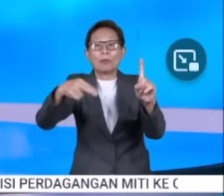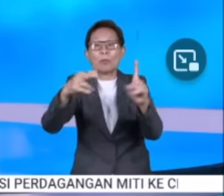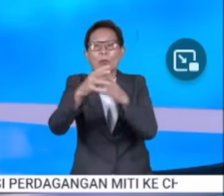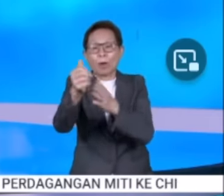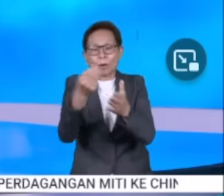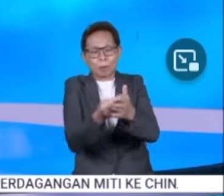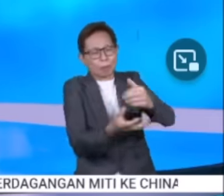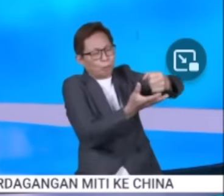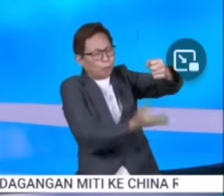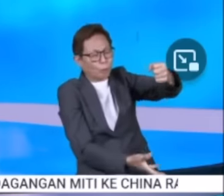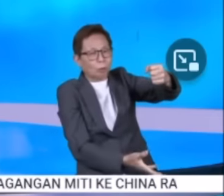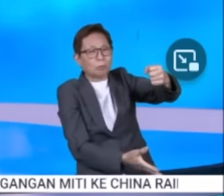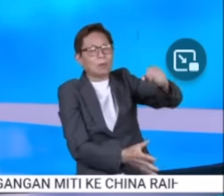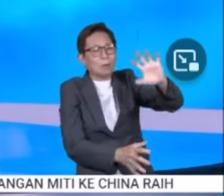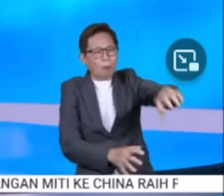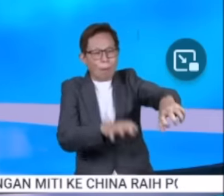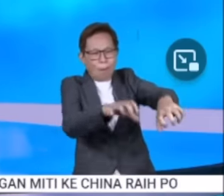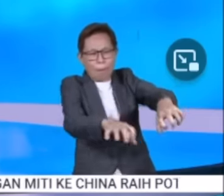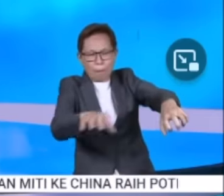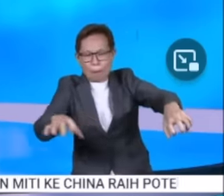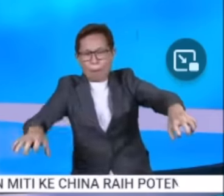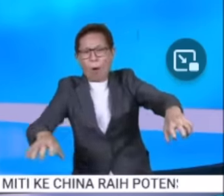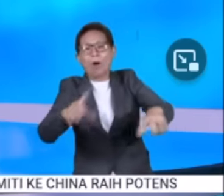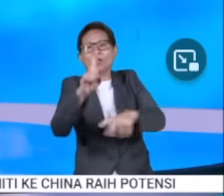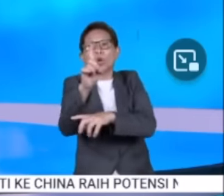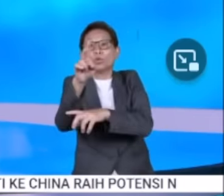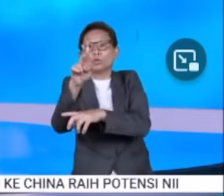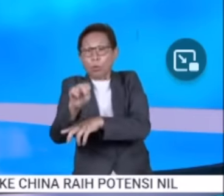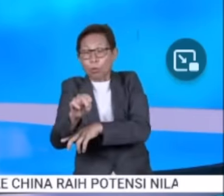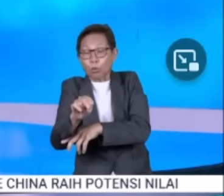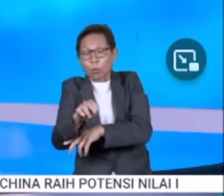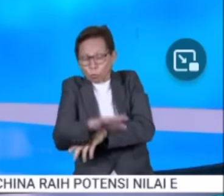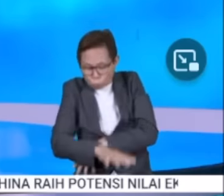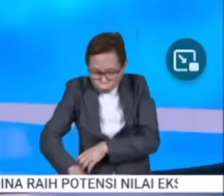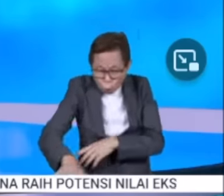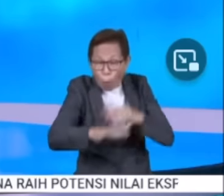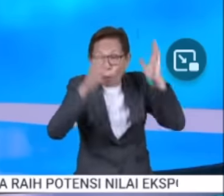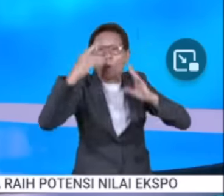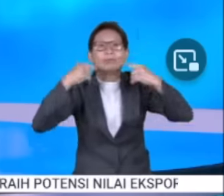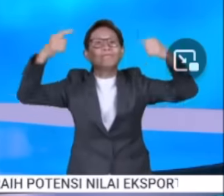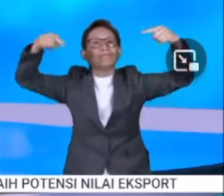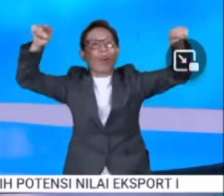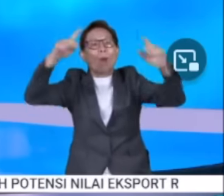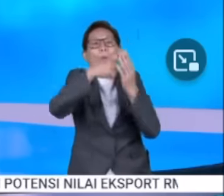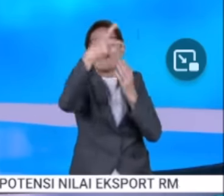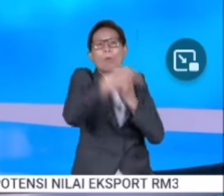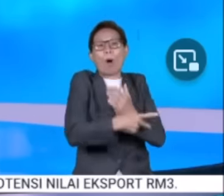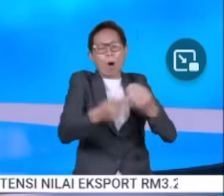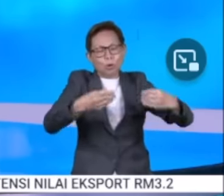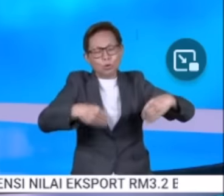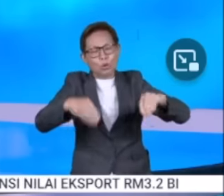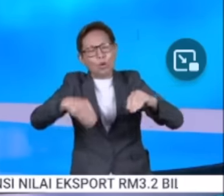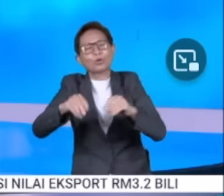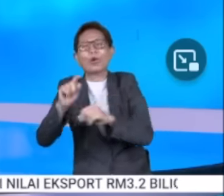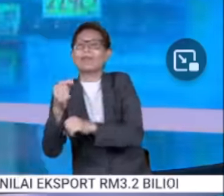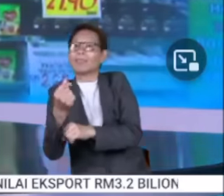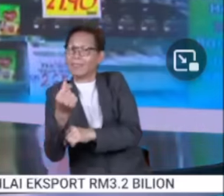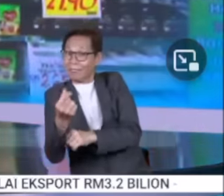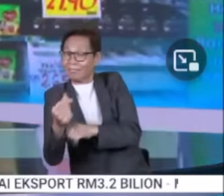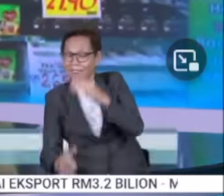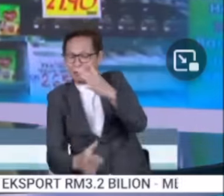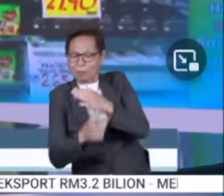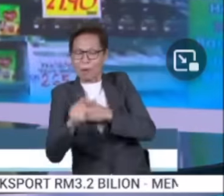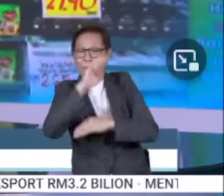RM125,000 diperuntukkan di setiap kawasan Dewan Undangan Negeri DUN di seluruh negara bagi menjayakan inisiatif jualan rahmah. Timbalan